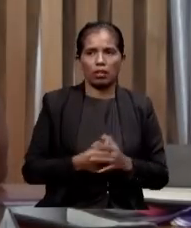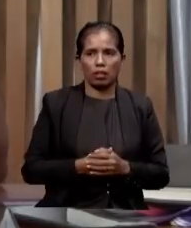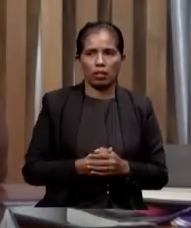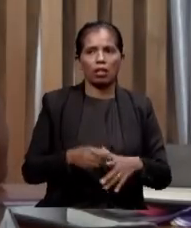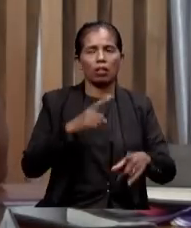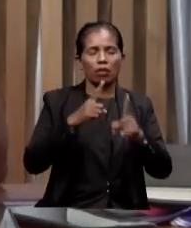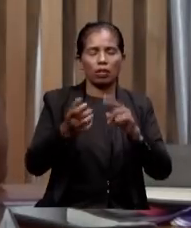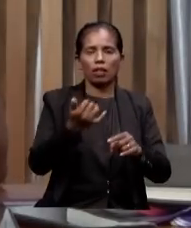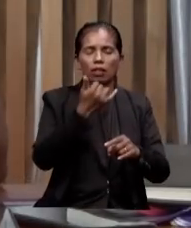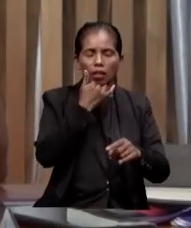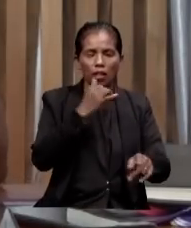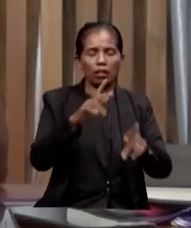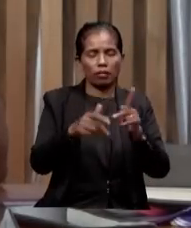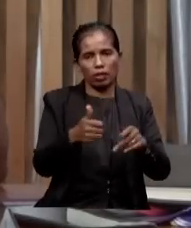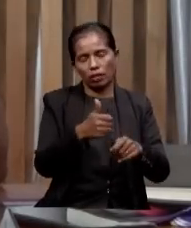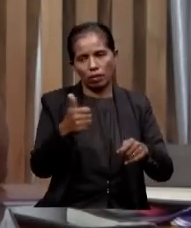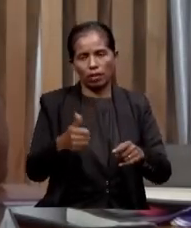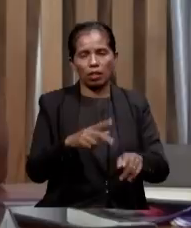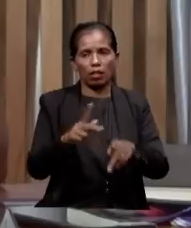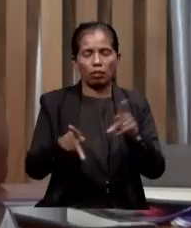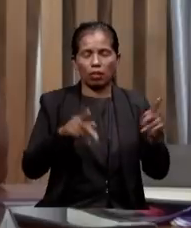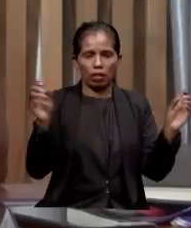kuliah salah iha fatim balu ema laos